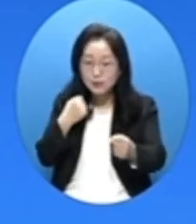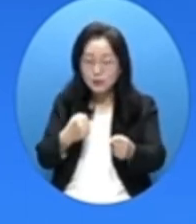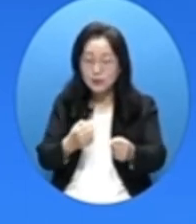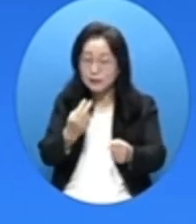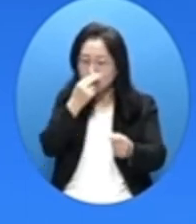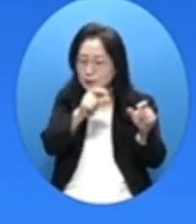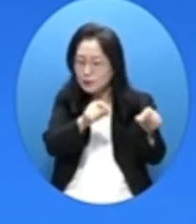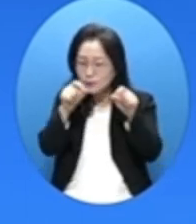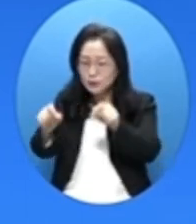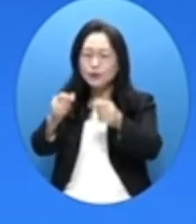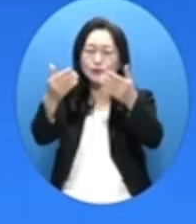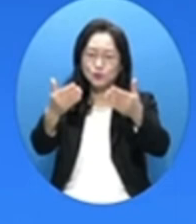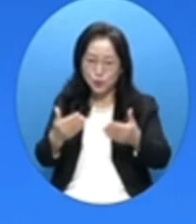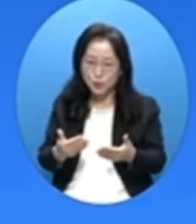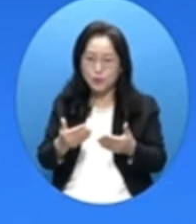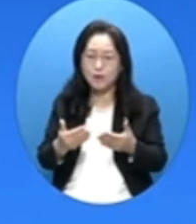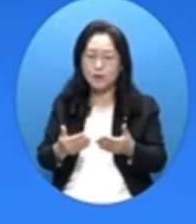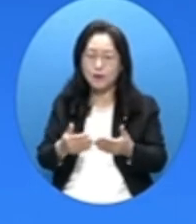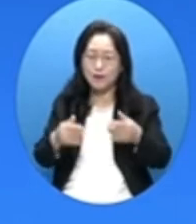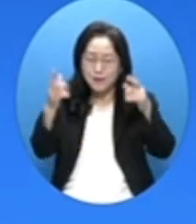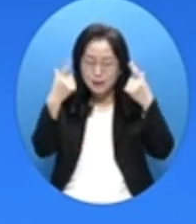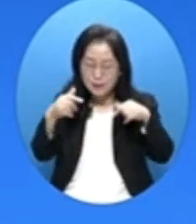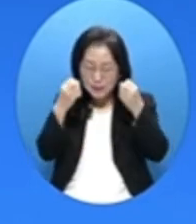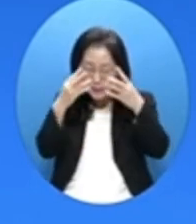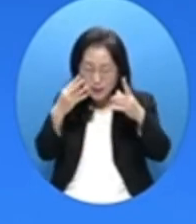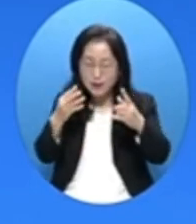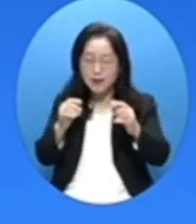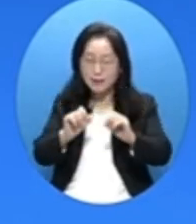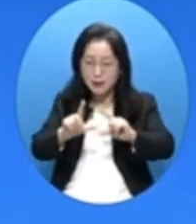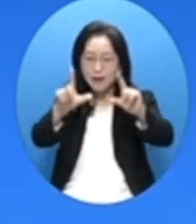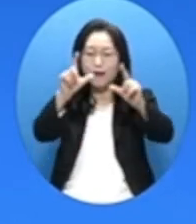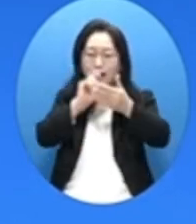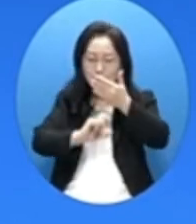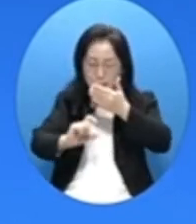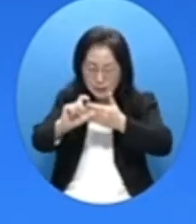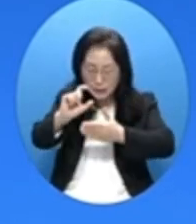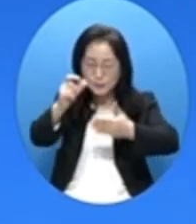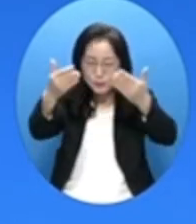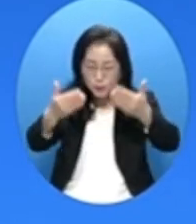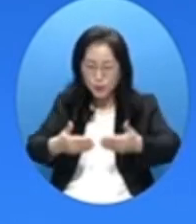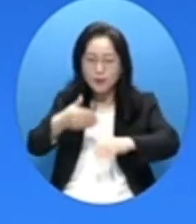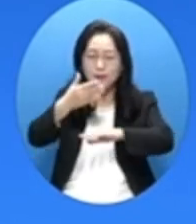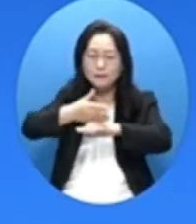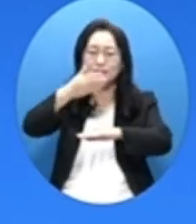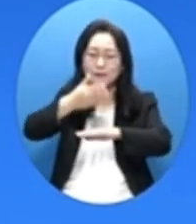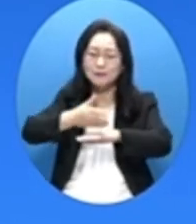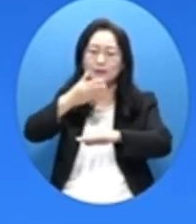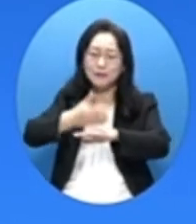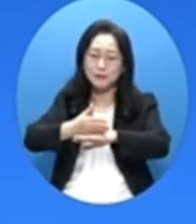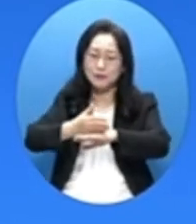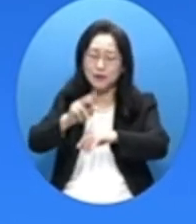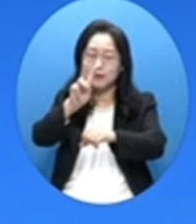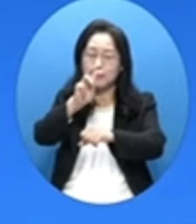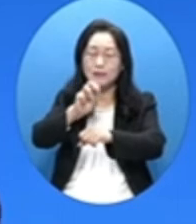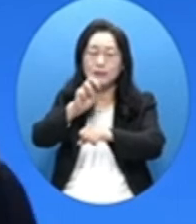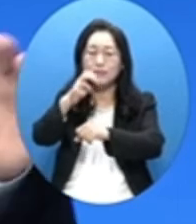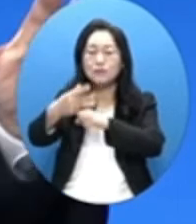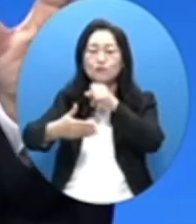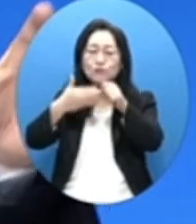생명을 연장시켜 주시고 날마다 새 너를 맞게 하시고 새 아침을 감사하고 또 감사하며 29년 동안